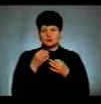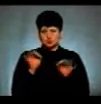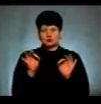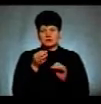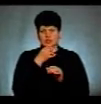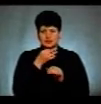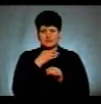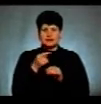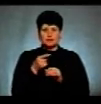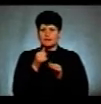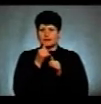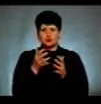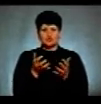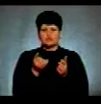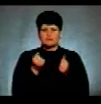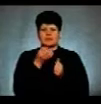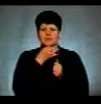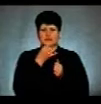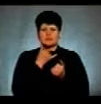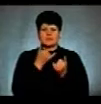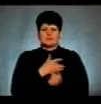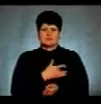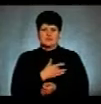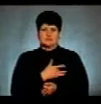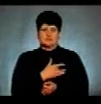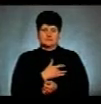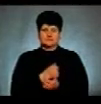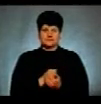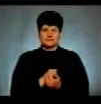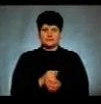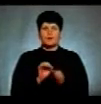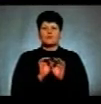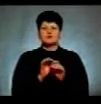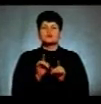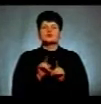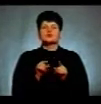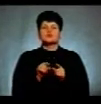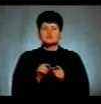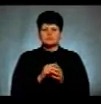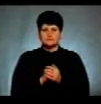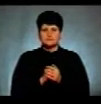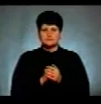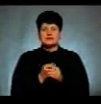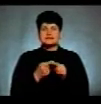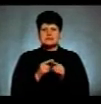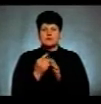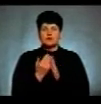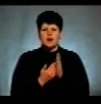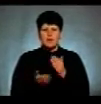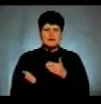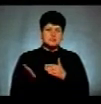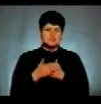Михайло Скорик не може отримати таблетки для серця. Поясніть мені, що то? Ця програма